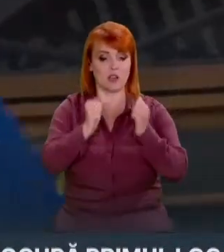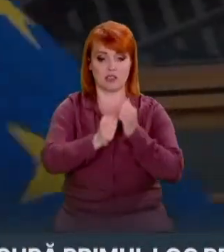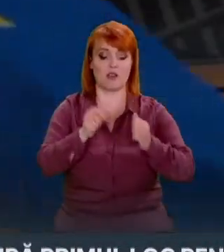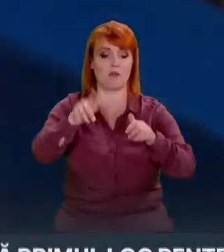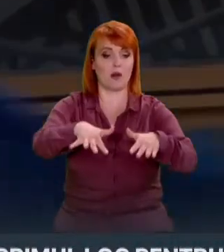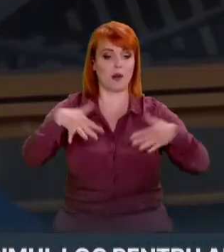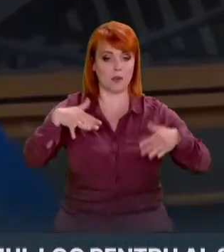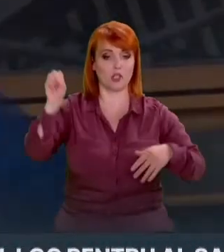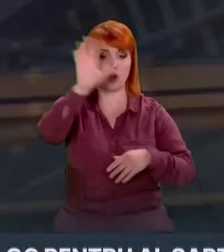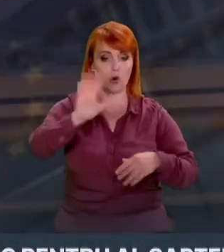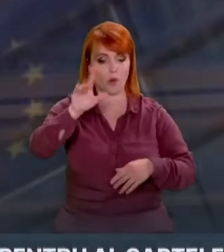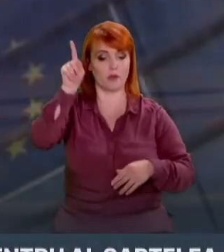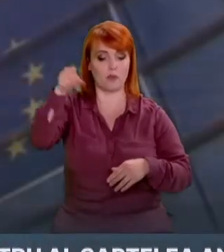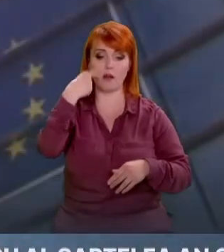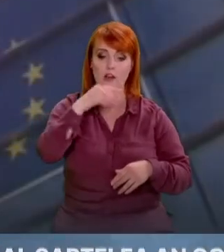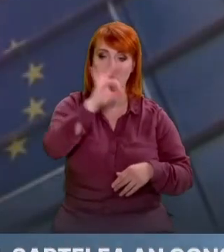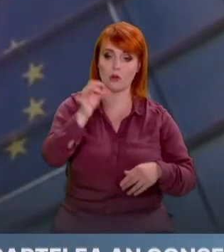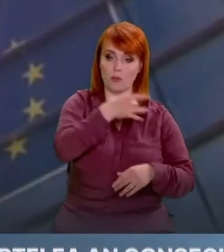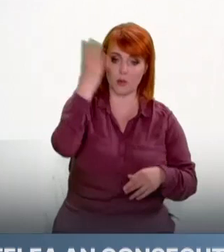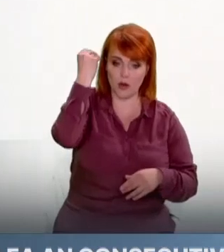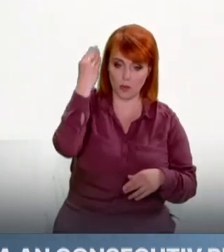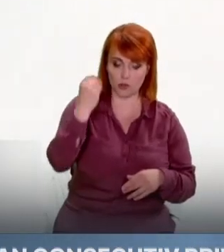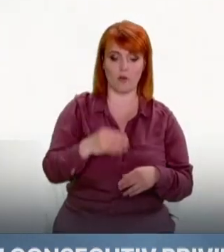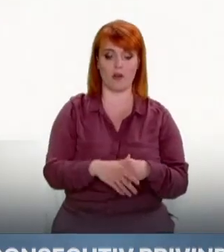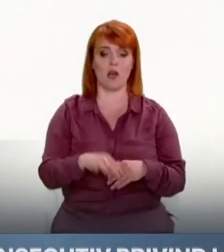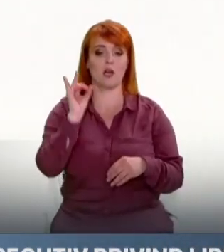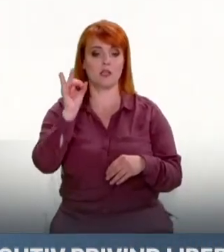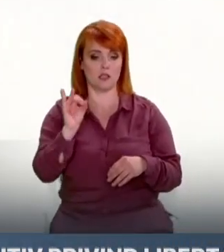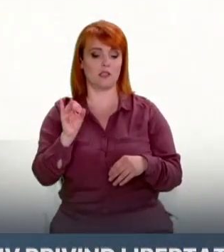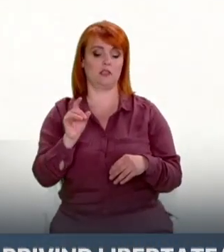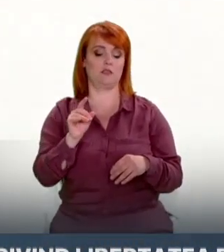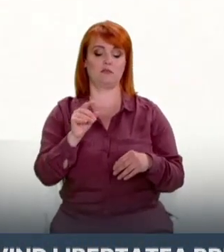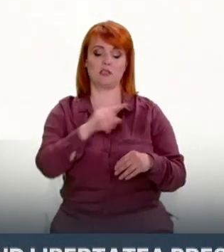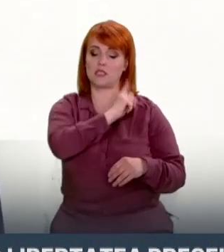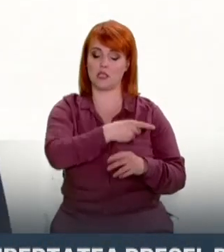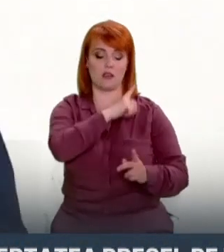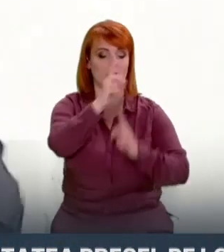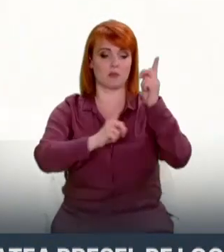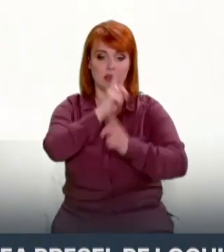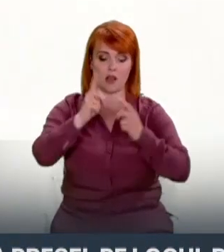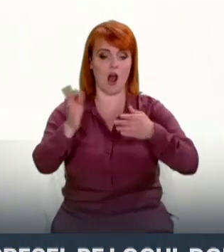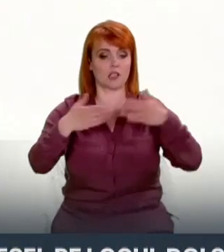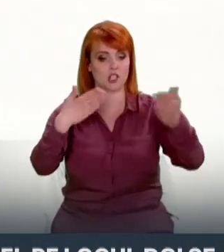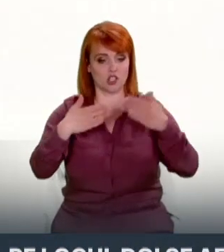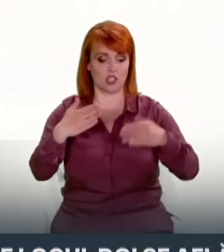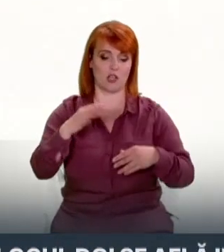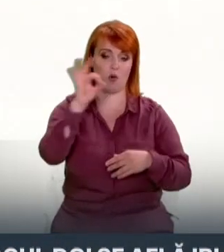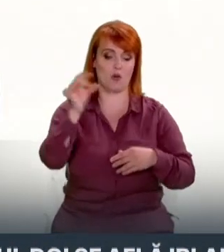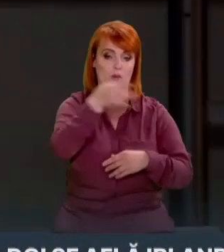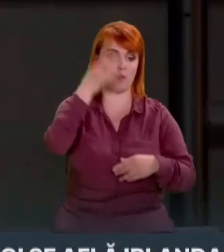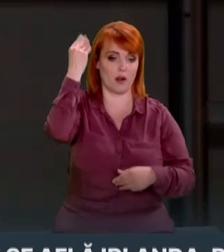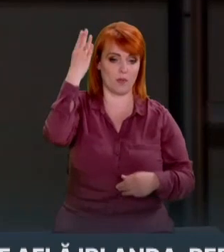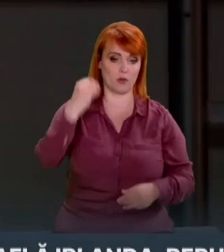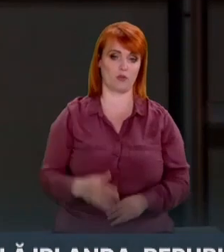statului Maia Sandu către spațiul european, dar și prestațiile acesteia în Occident, au schimbat enorm atitudinea europenilor față de Republica